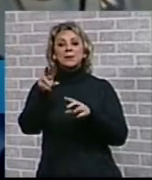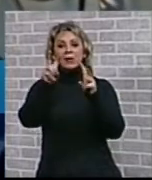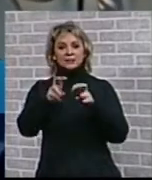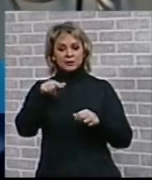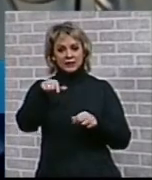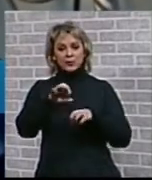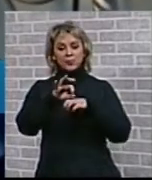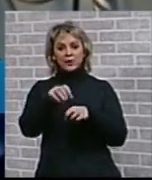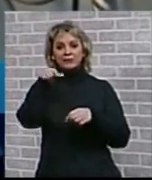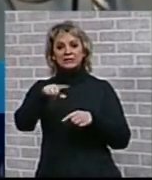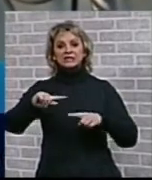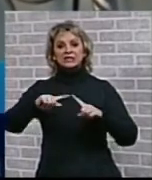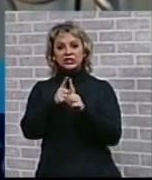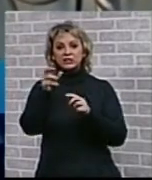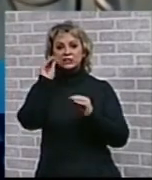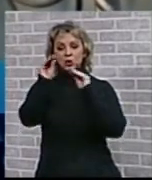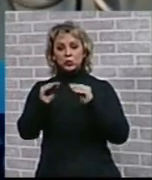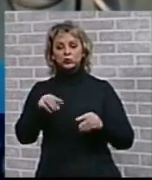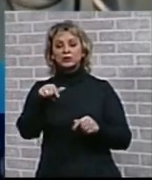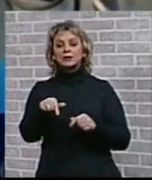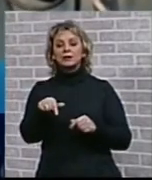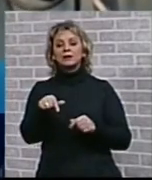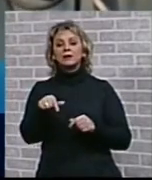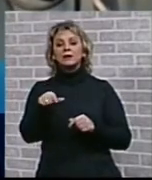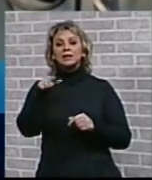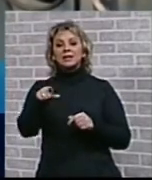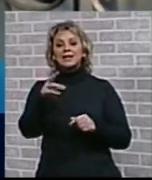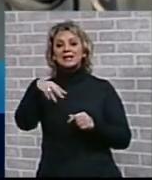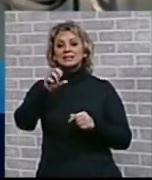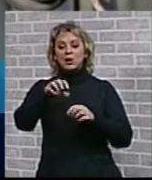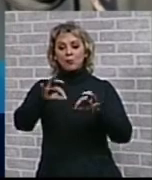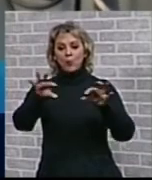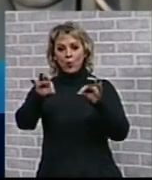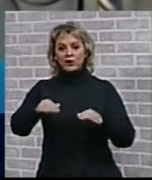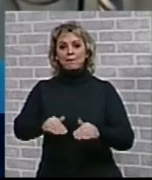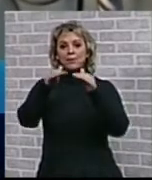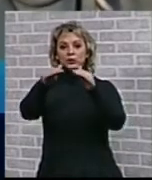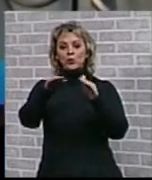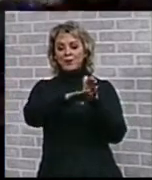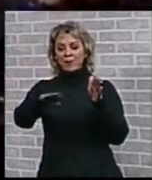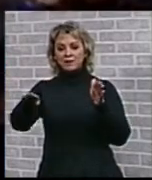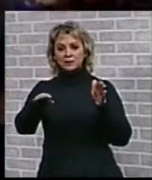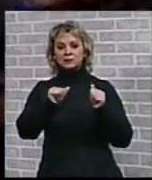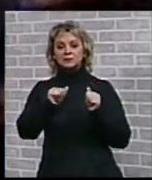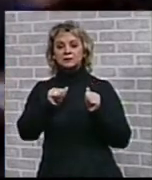обследование гидротехнического сооружения и остроповка предметов и подъем их на поверхность.